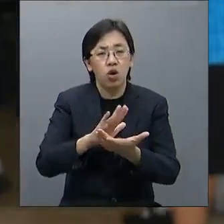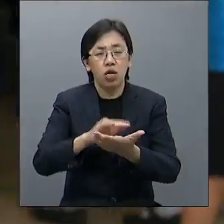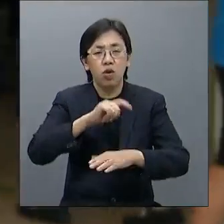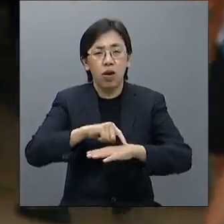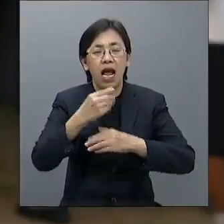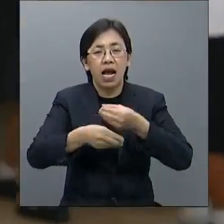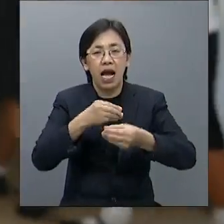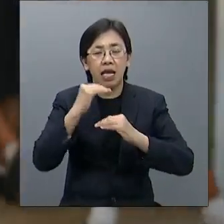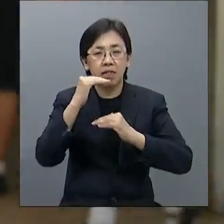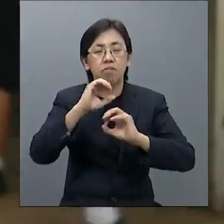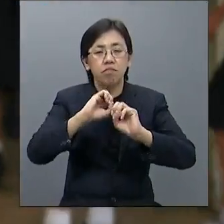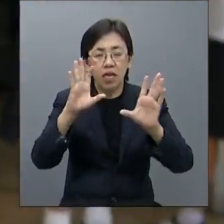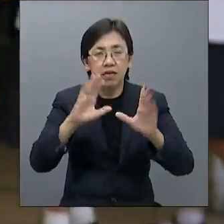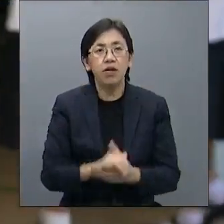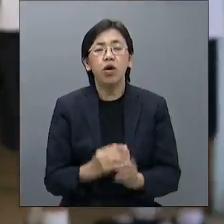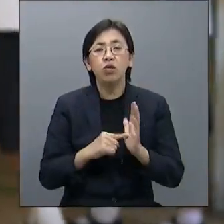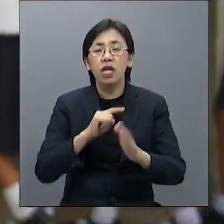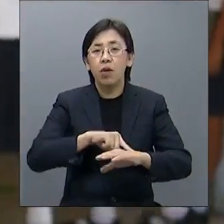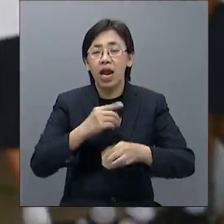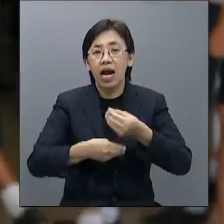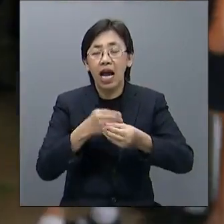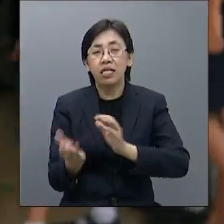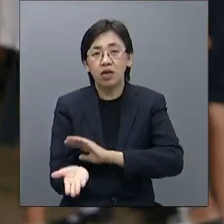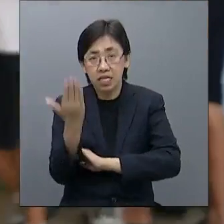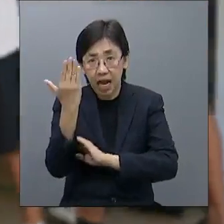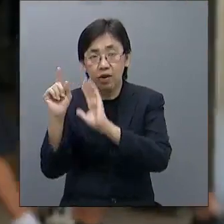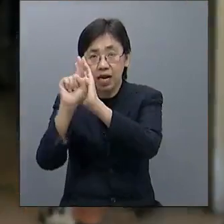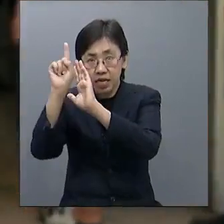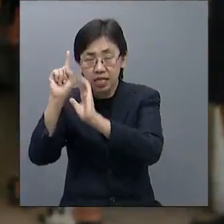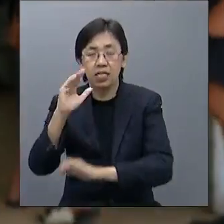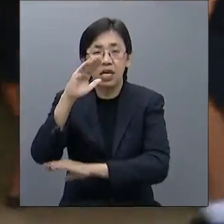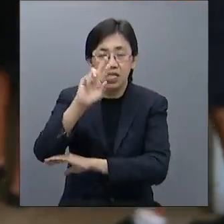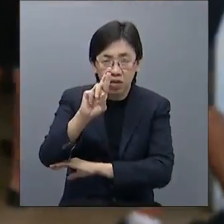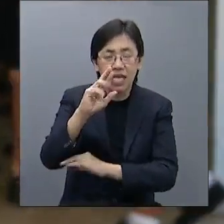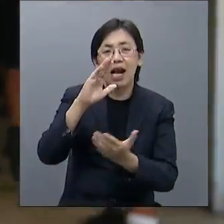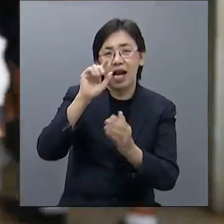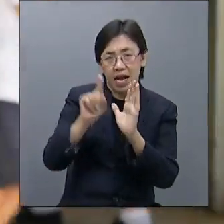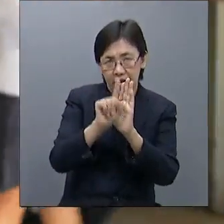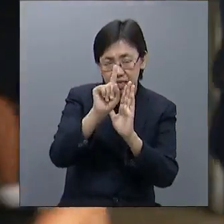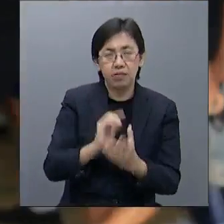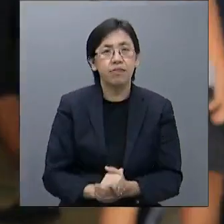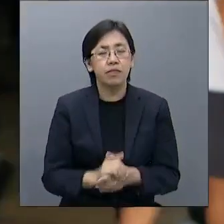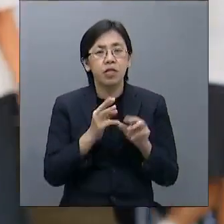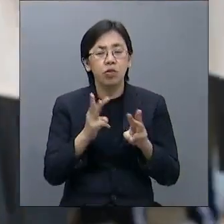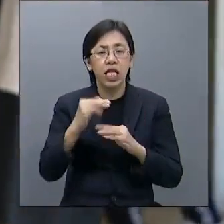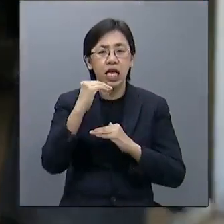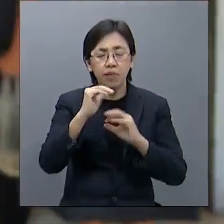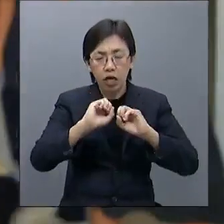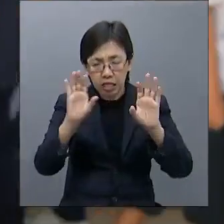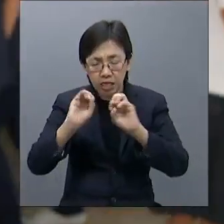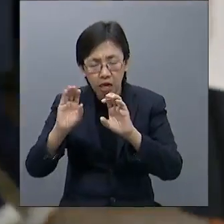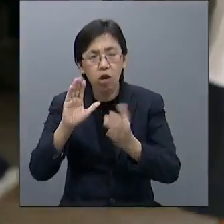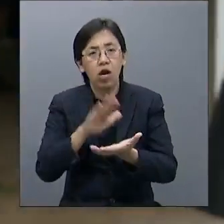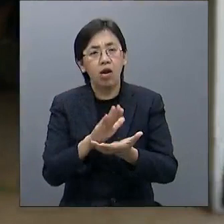ชัดเจนแน่นอนนะคะอาจจะขายช่วงเช้าครั้งหนึ่งช่วงกลางวันครั้งหนึ่งซึ่งแนวทางเหล่านี้ค่ะเราให้โรงเรียน